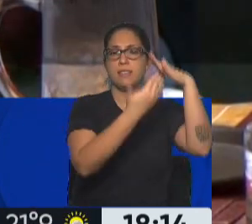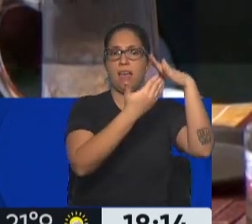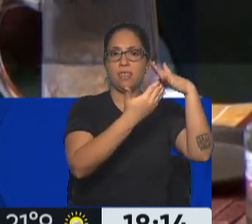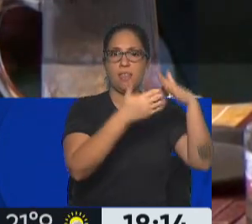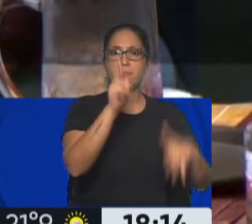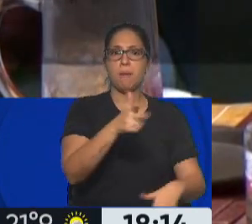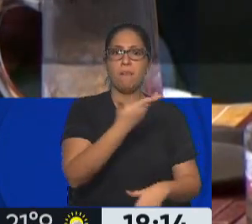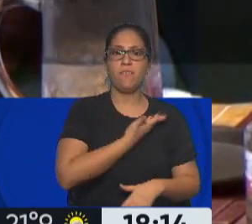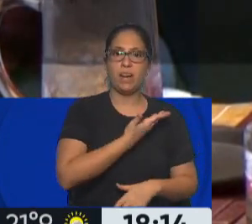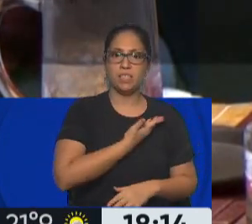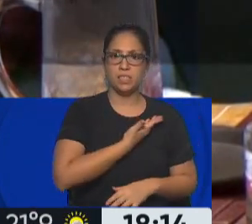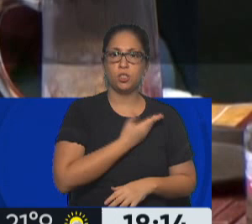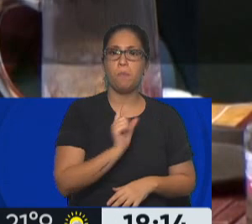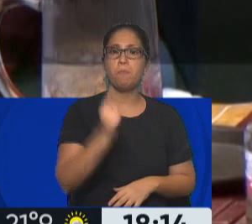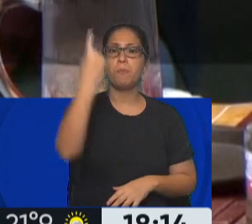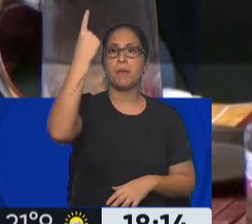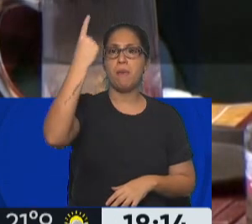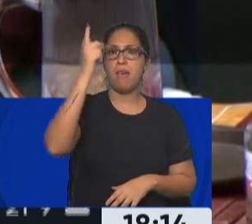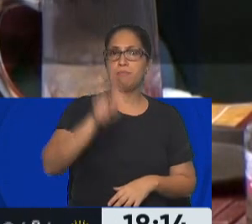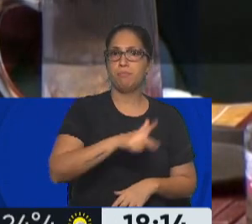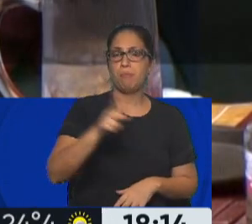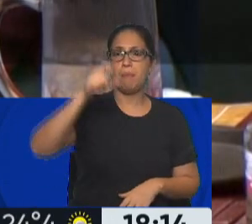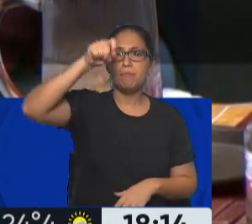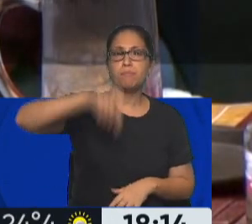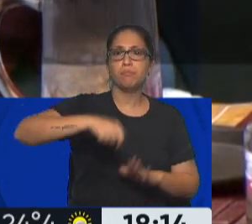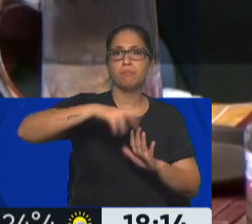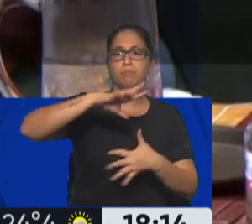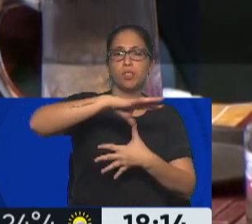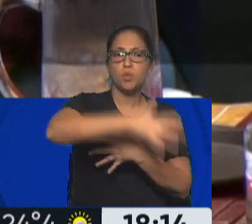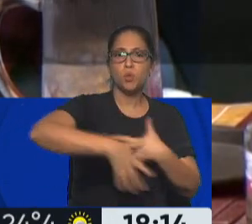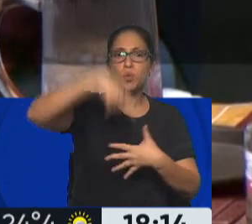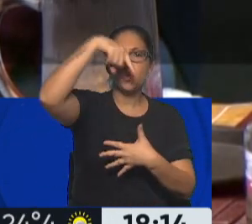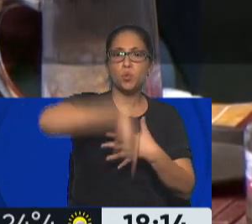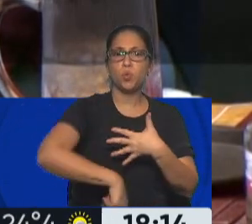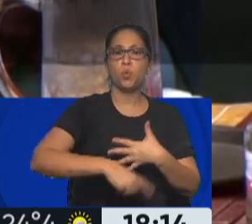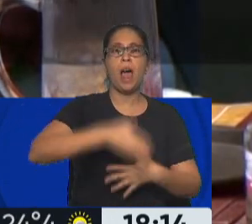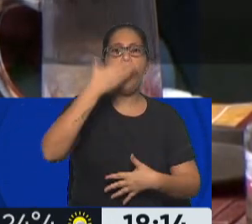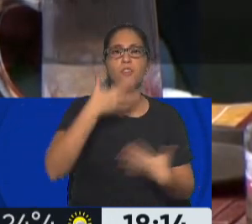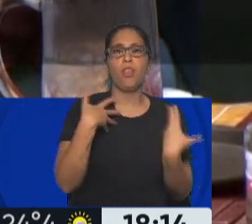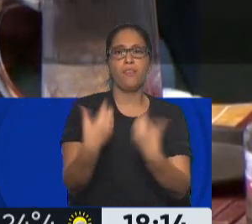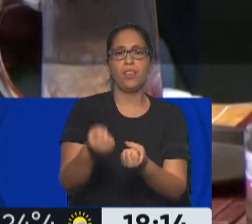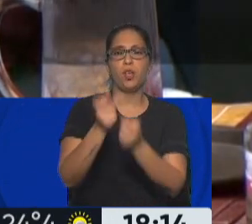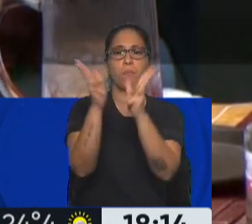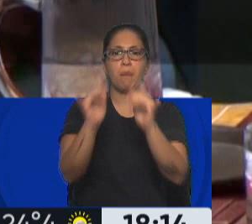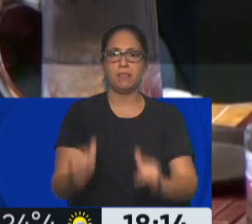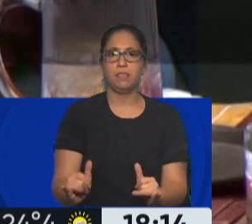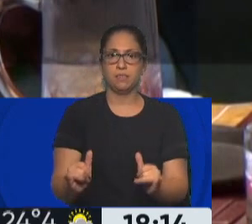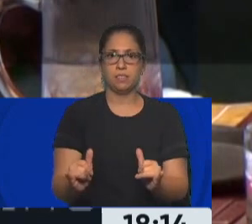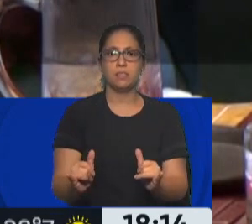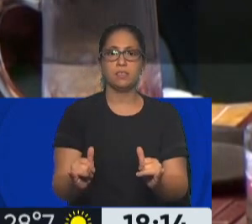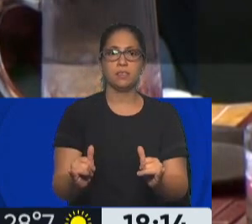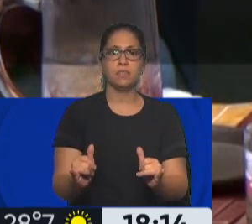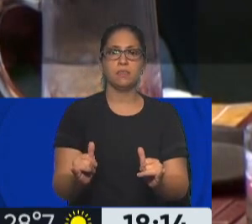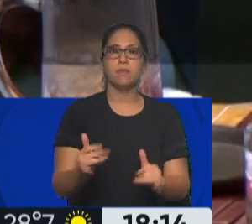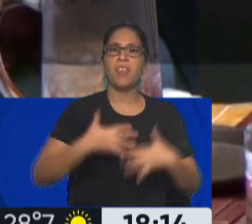le Pape François. Premier pontife de l'hémisphère sud, le Pape François était le porte-voix de la paix, de la